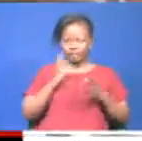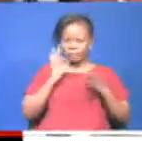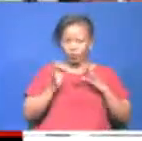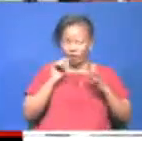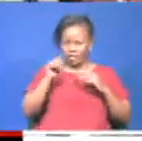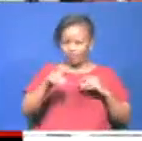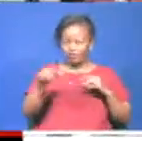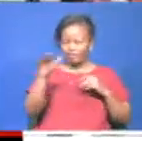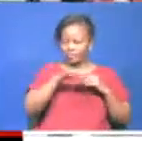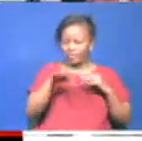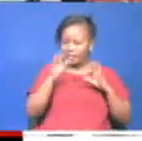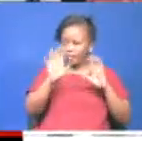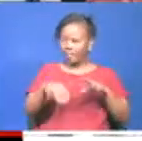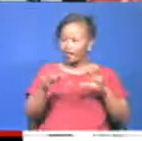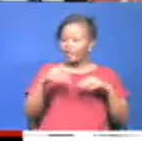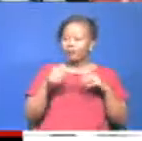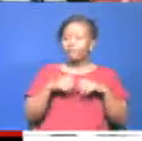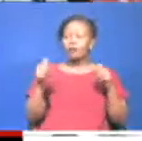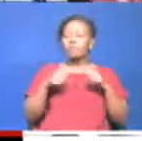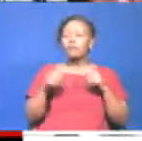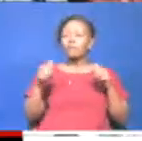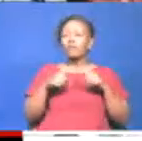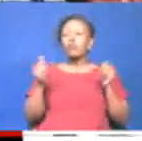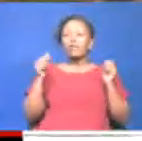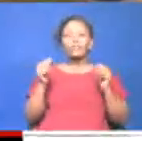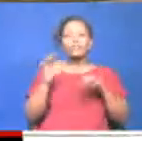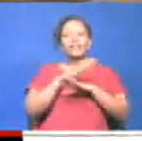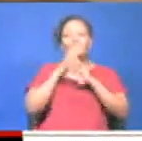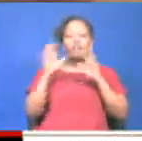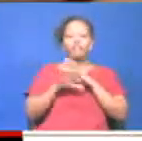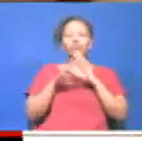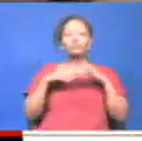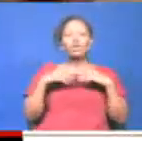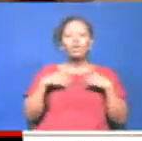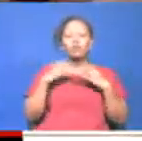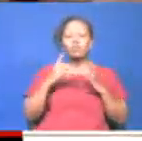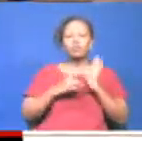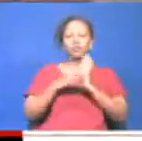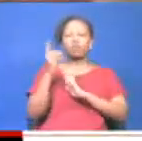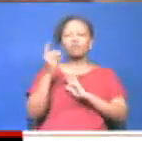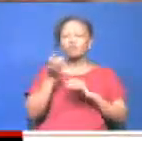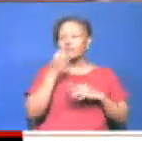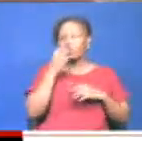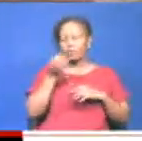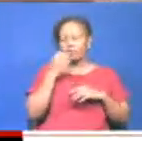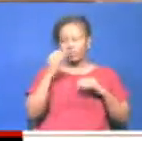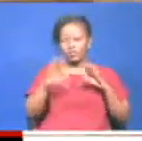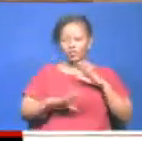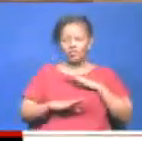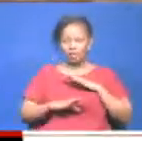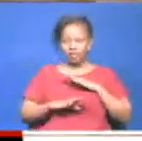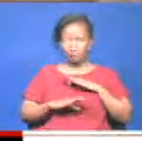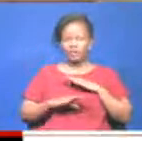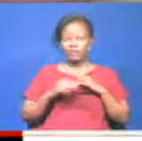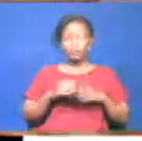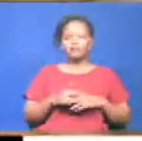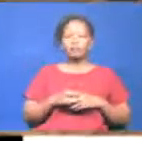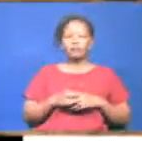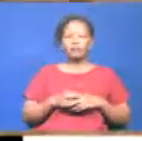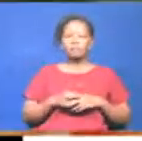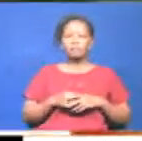hii Kilifizime neza kula, kutegemea chakula chachonyi peke yake. For Lunchtime News, I'm Ben Troy Njue.